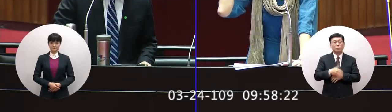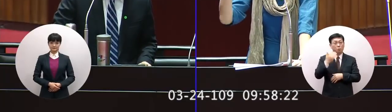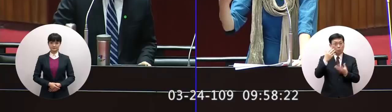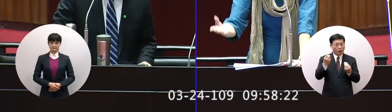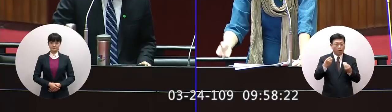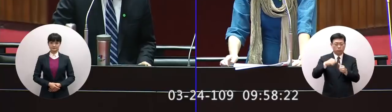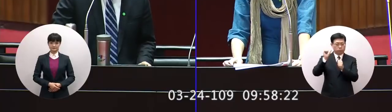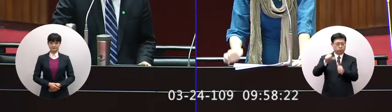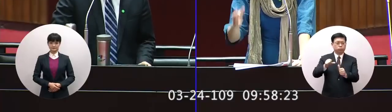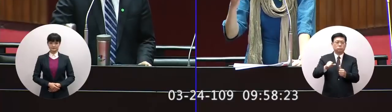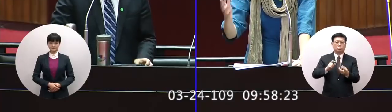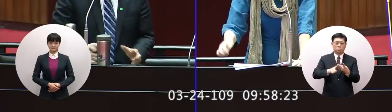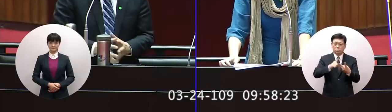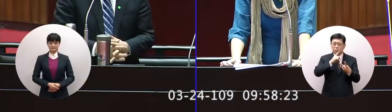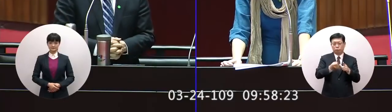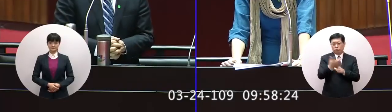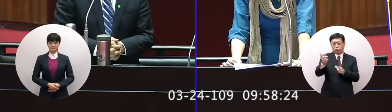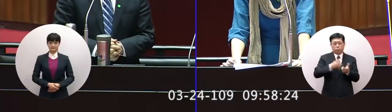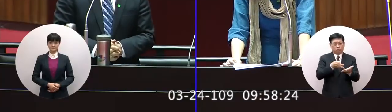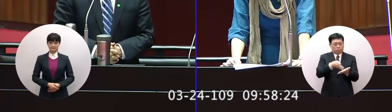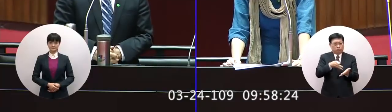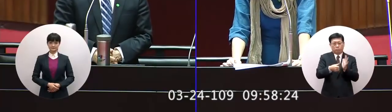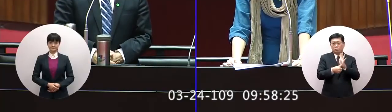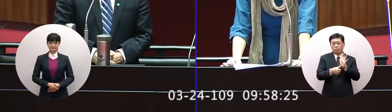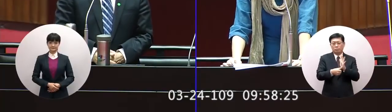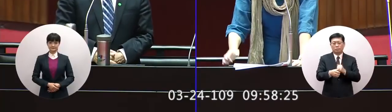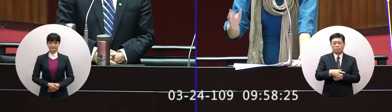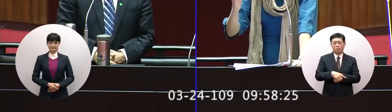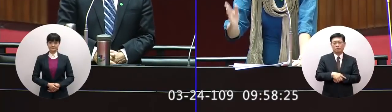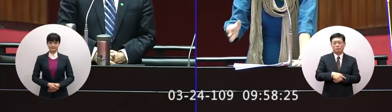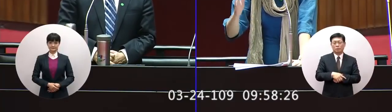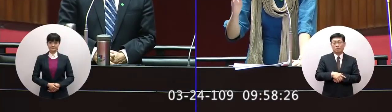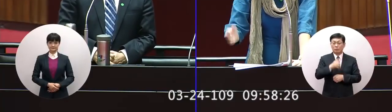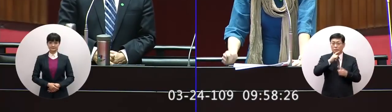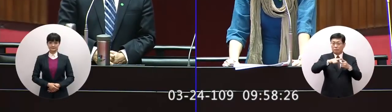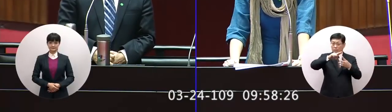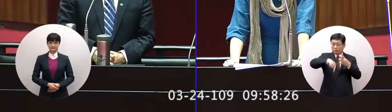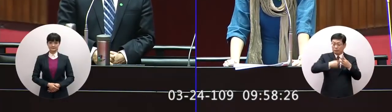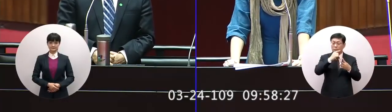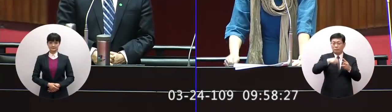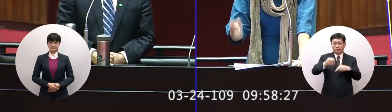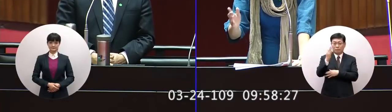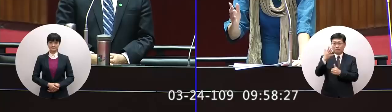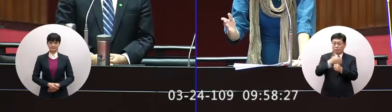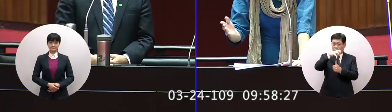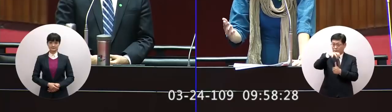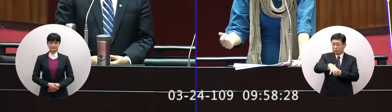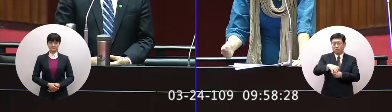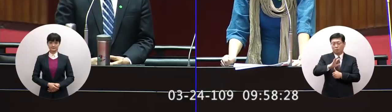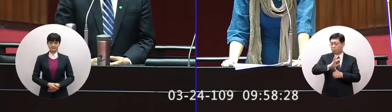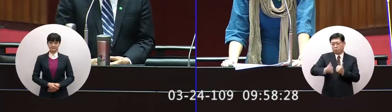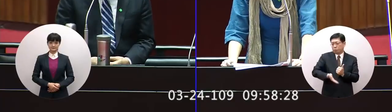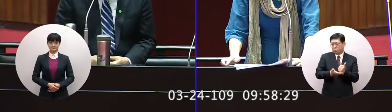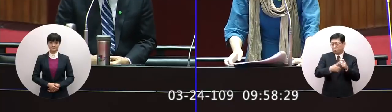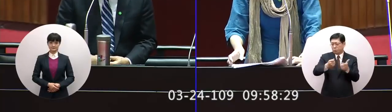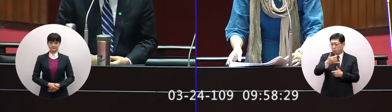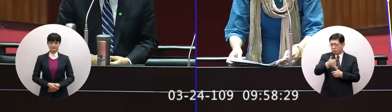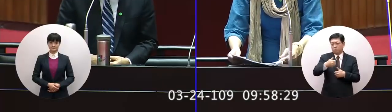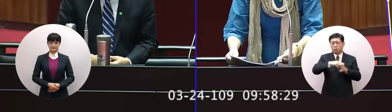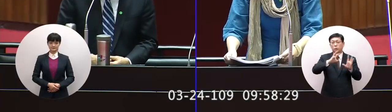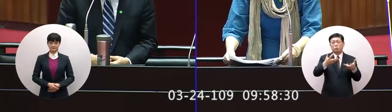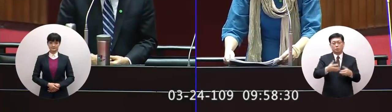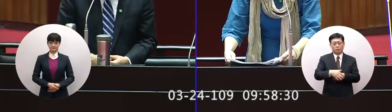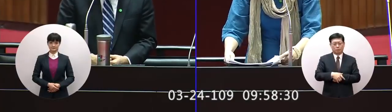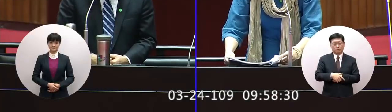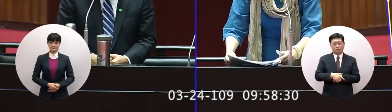他可能我们要罚款啊，甚至于公布姓名啊等等的。那人事行政总处说不鼓励公务员出国，好